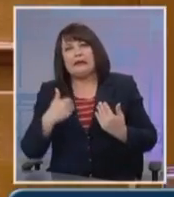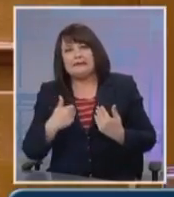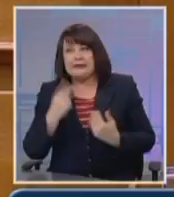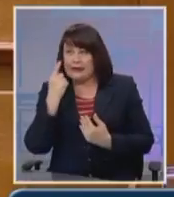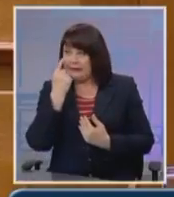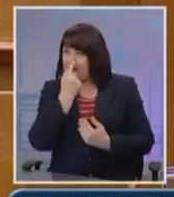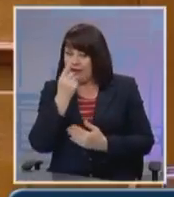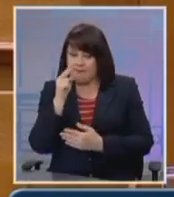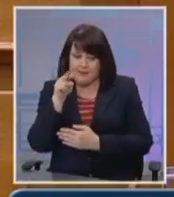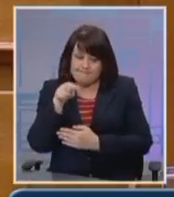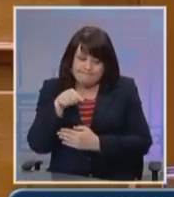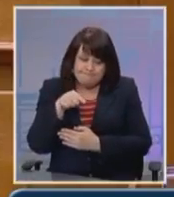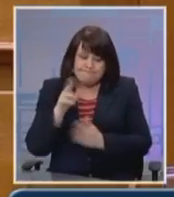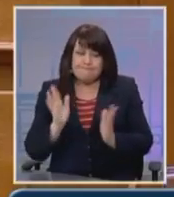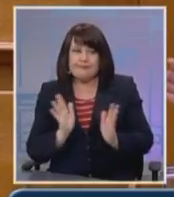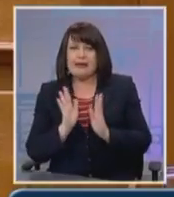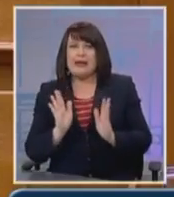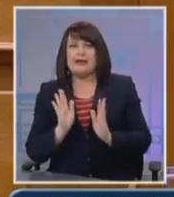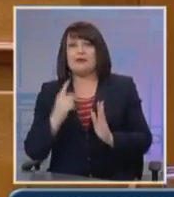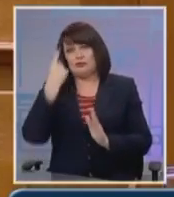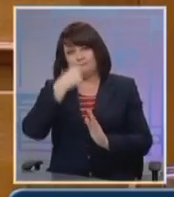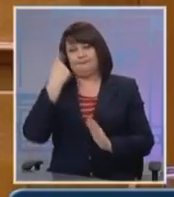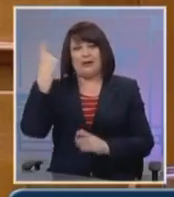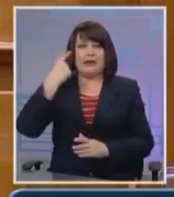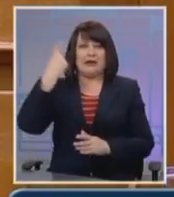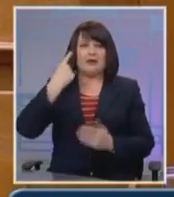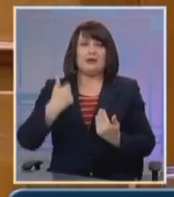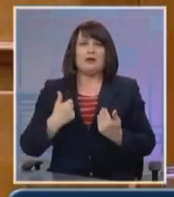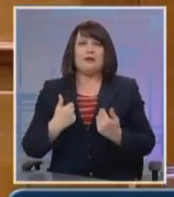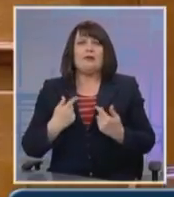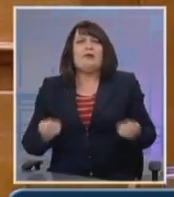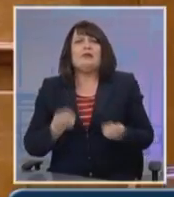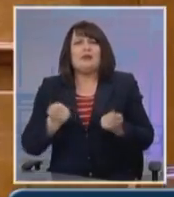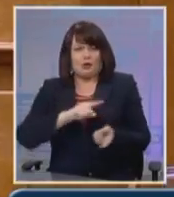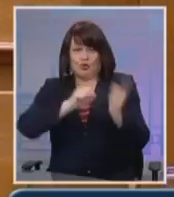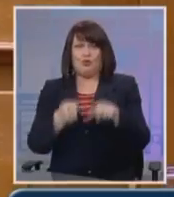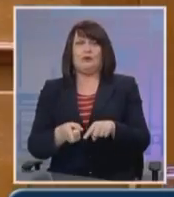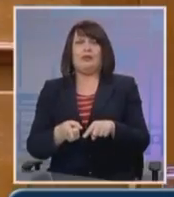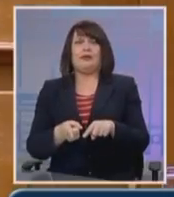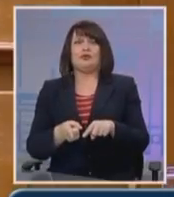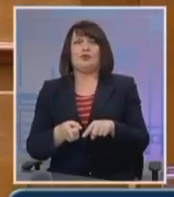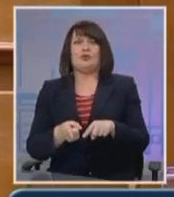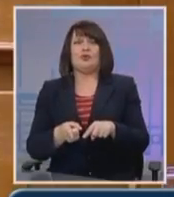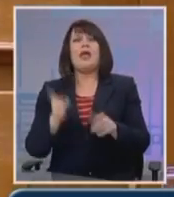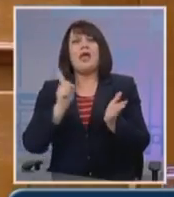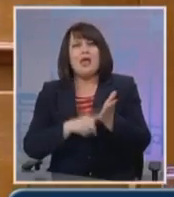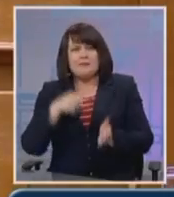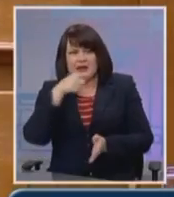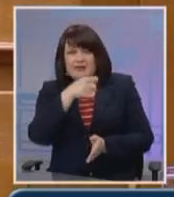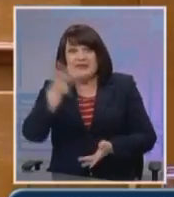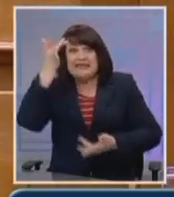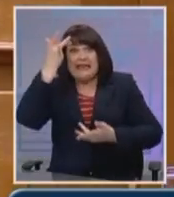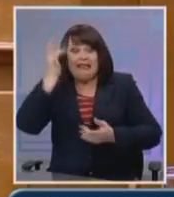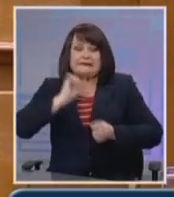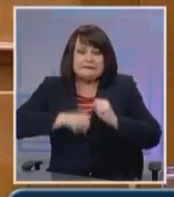βλέμμα, από στοιχειώδη αυτοκριτική. Συμβαίνει όμως το αντίθετο. Αντί να παλεύετε με τη συνείδησή